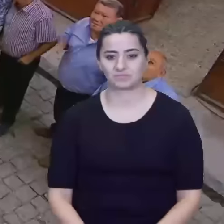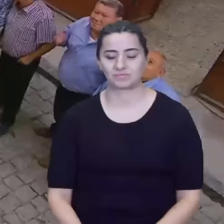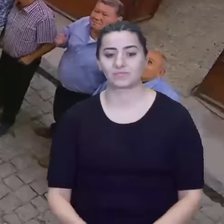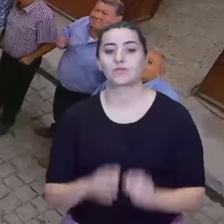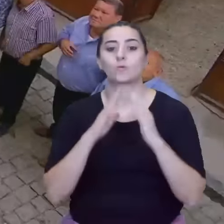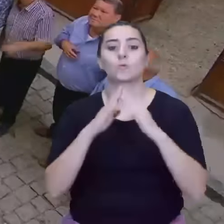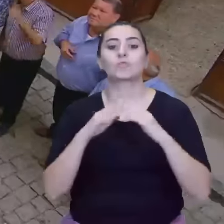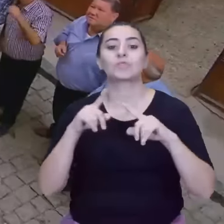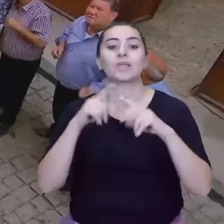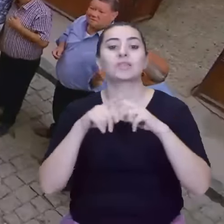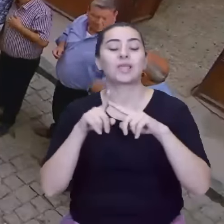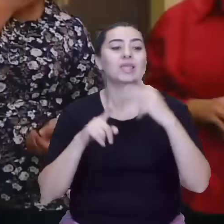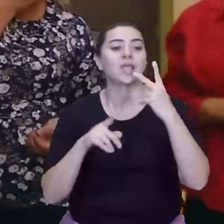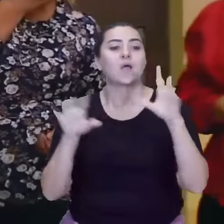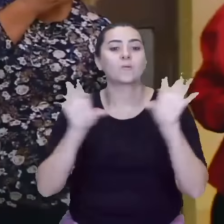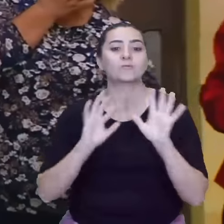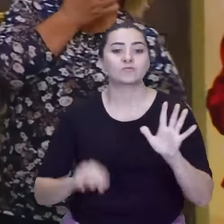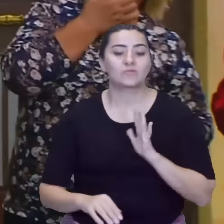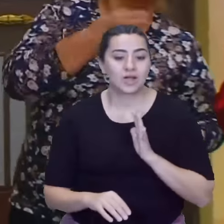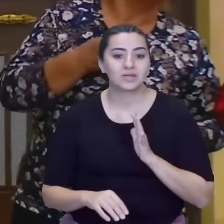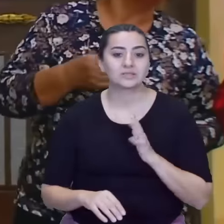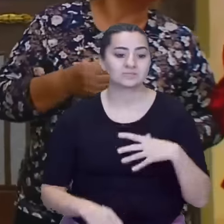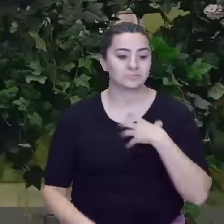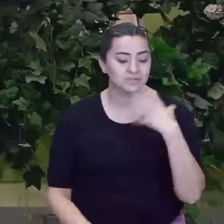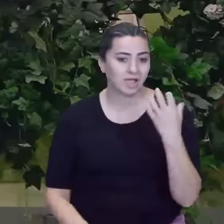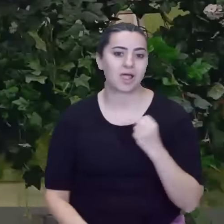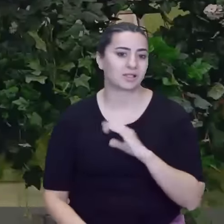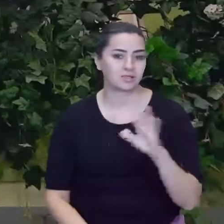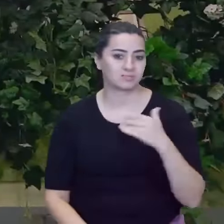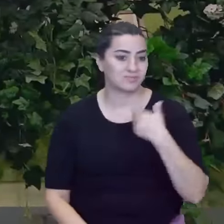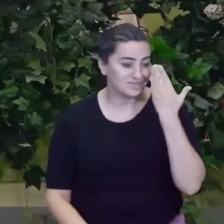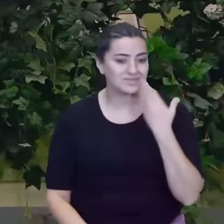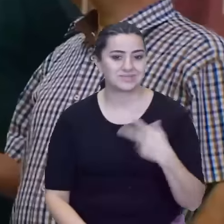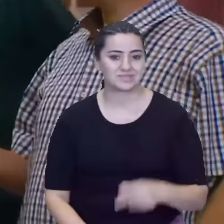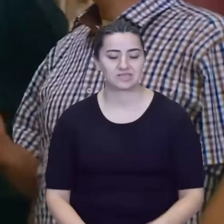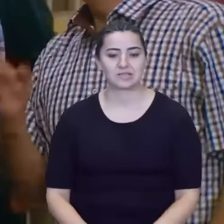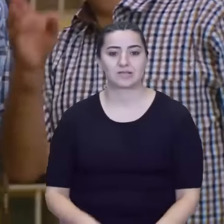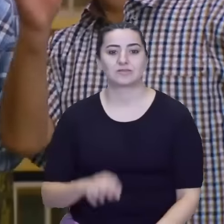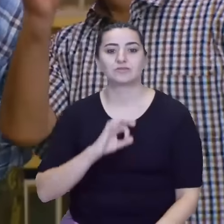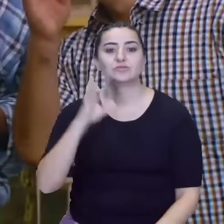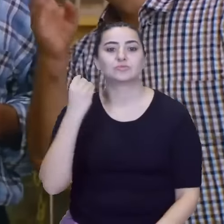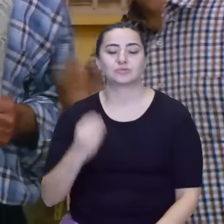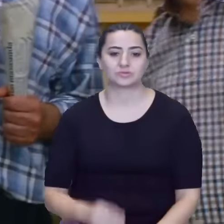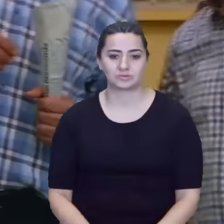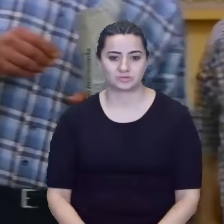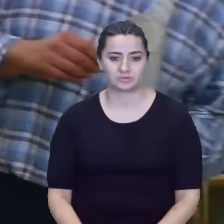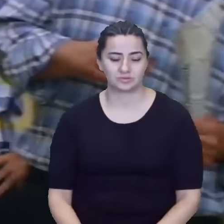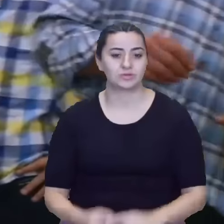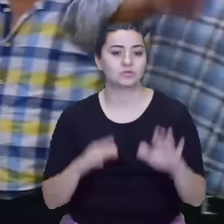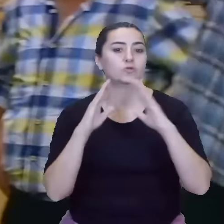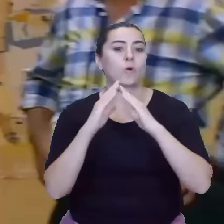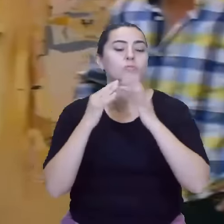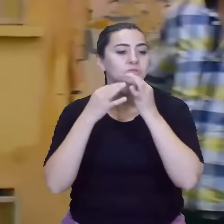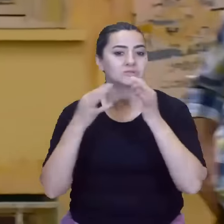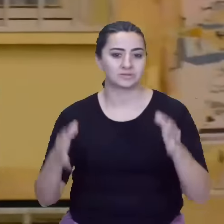Komşular TRT 2 yayını aldı. Biz aldık. Sadece biz aldık. Biz izleyebiliyoruz. Hem de biliyor gibi.